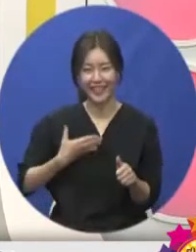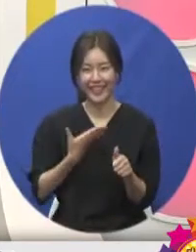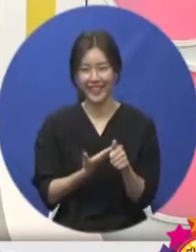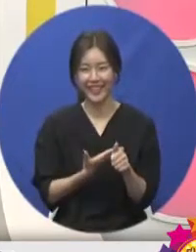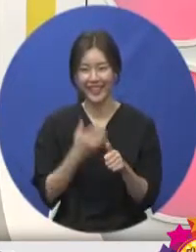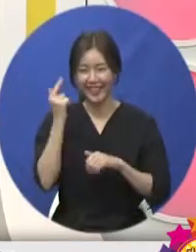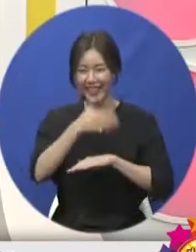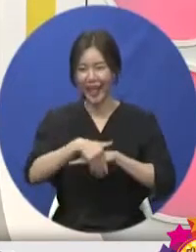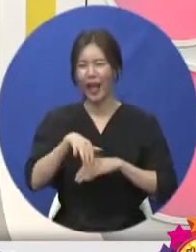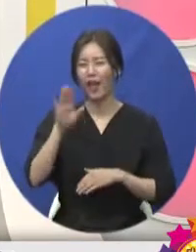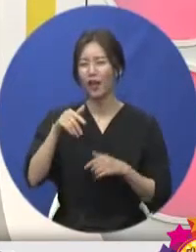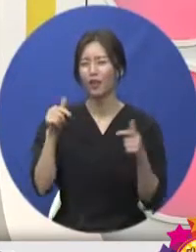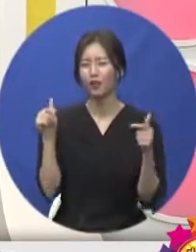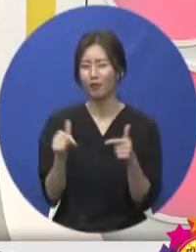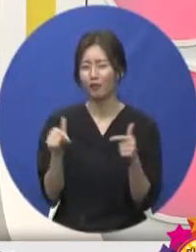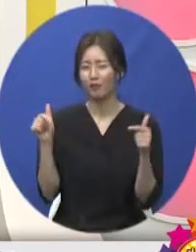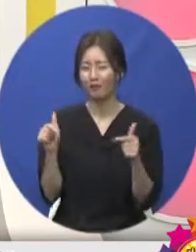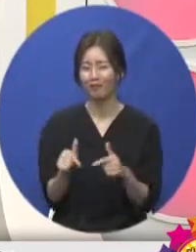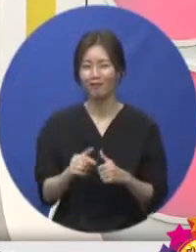덜 괴롭혀주세요.